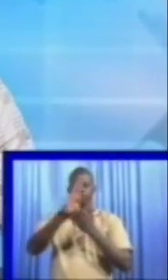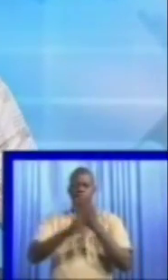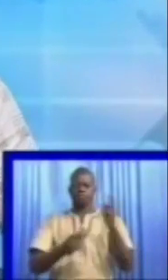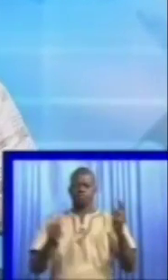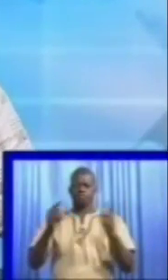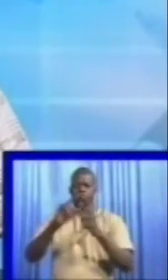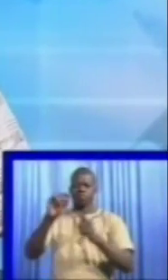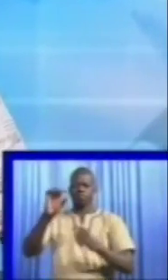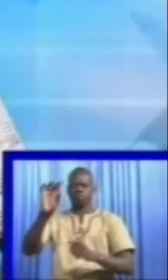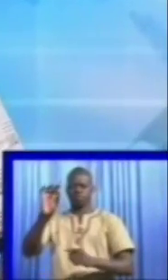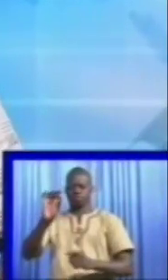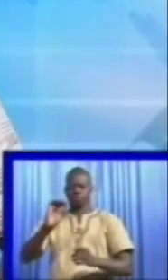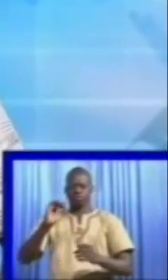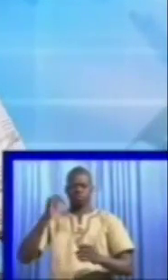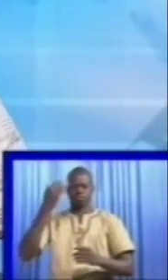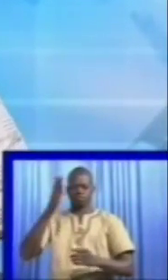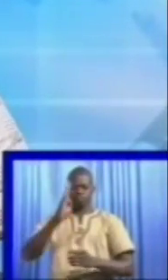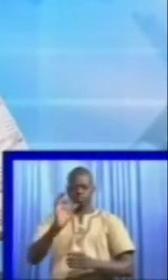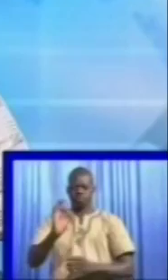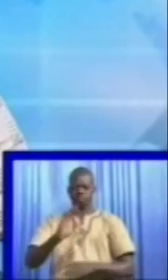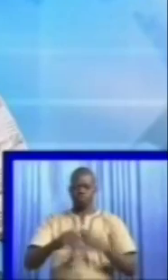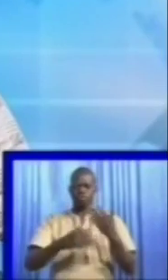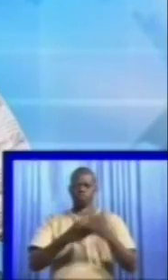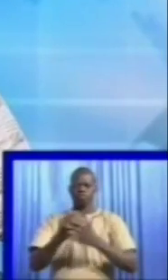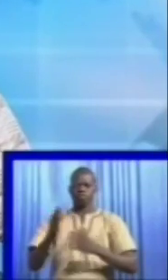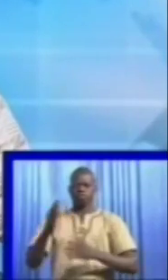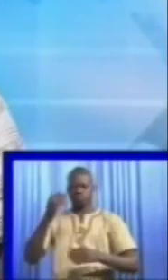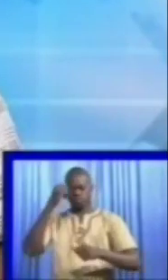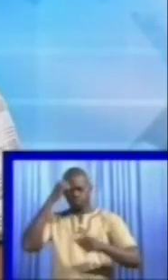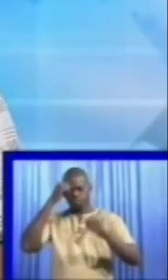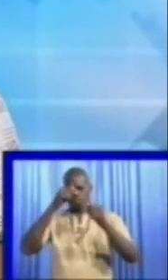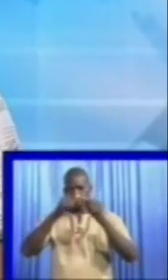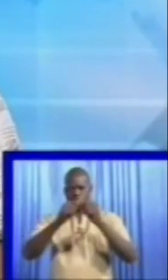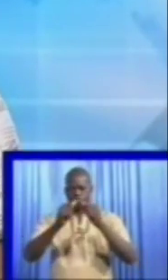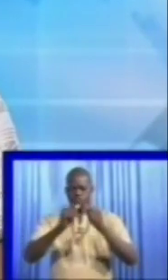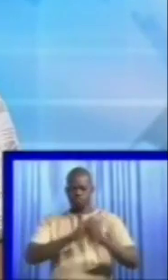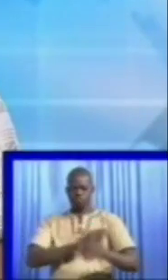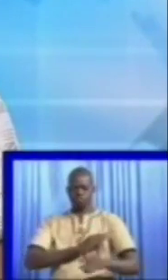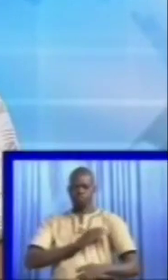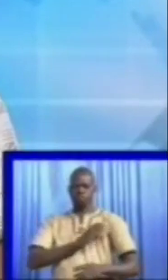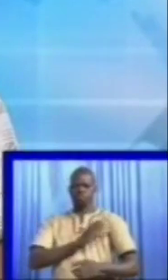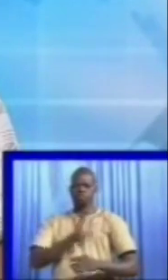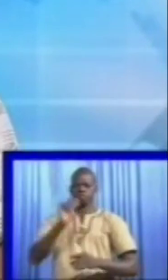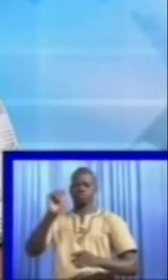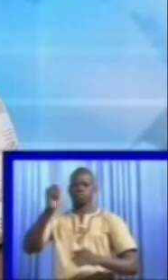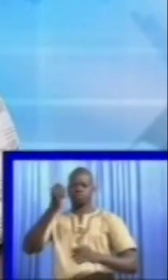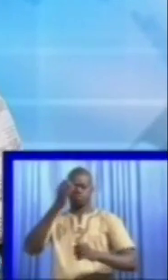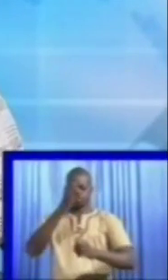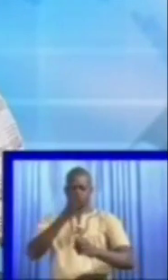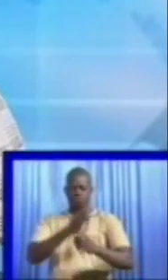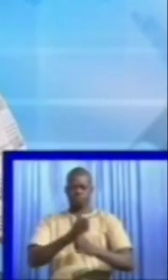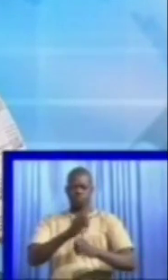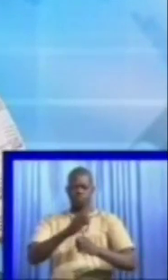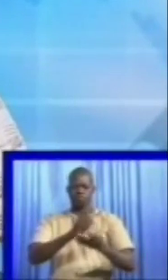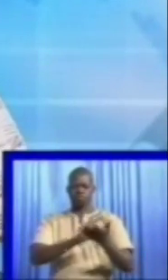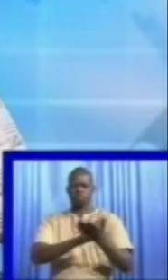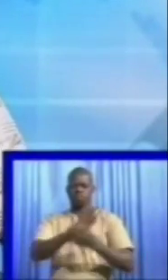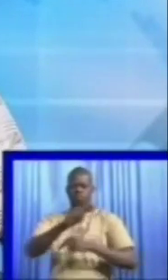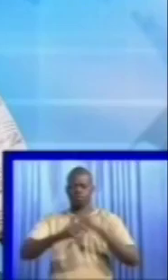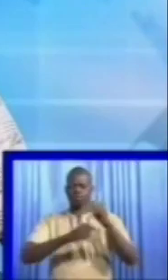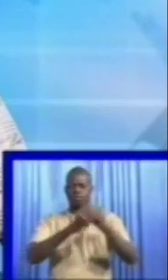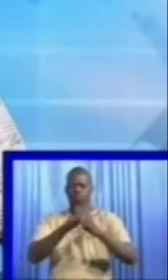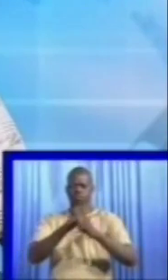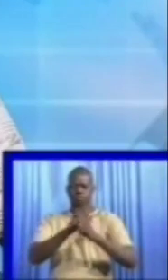29 prochain, le Burkina tout entier célèbre la citoyenneté. La 10e édition de la Semaine nationale de la